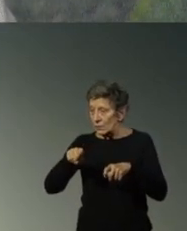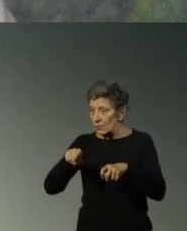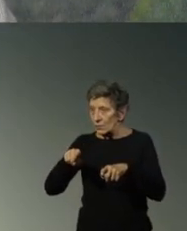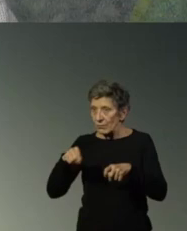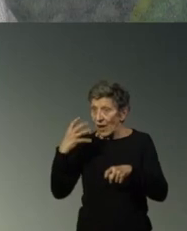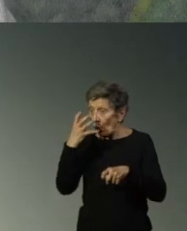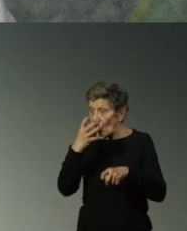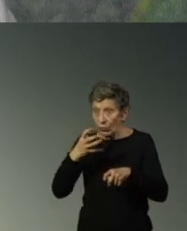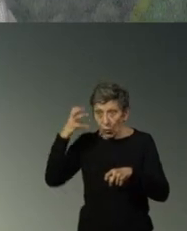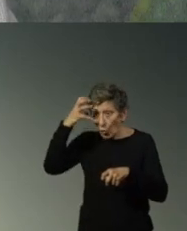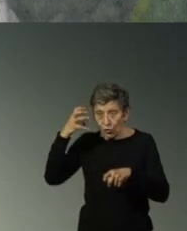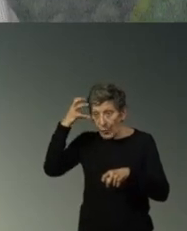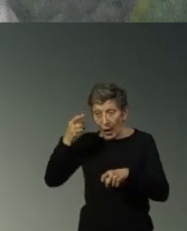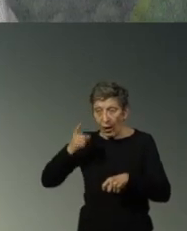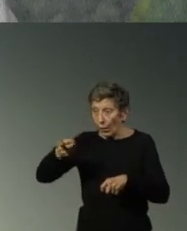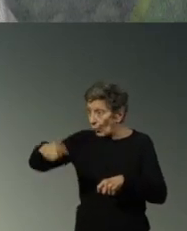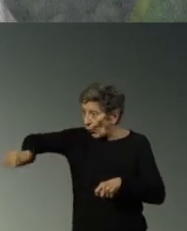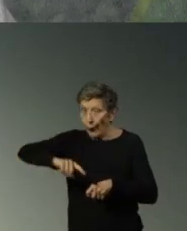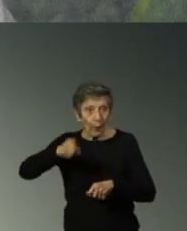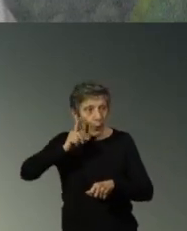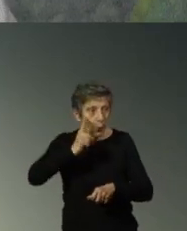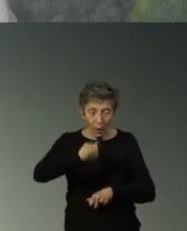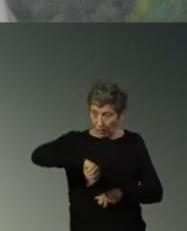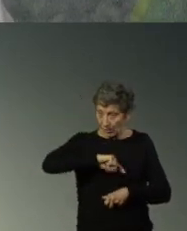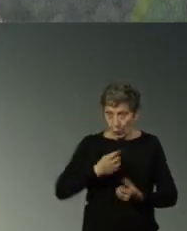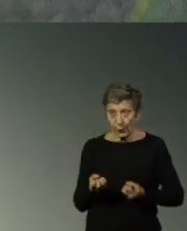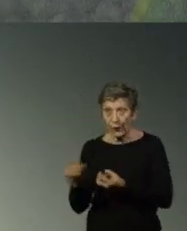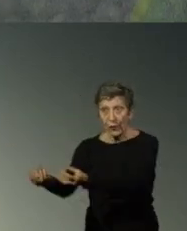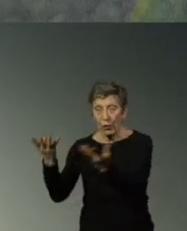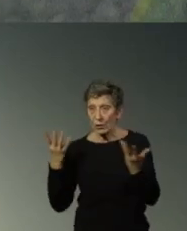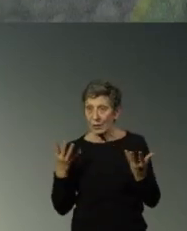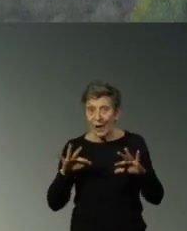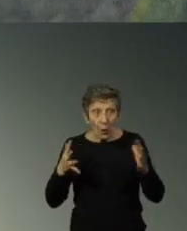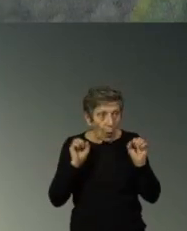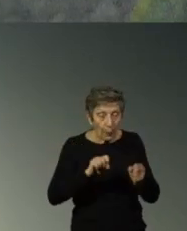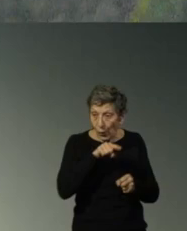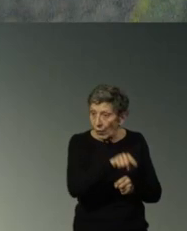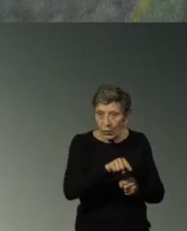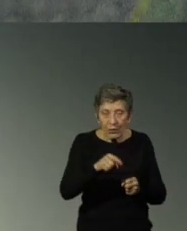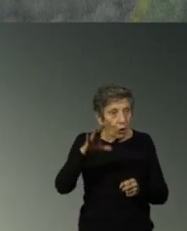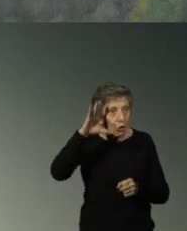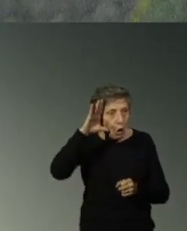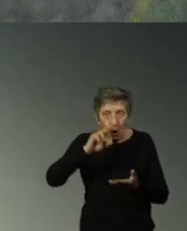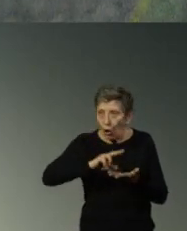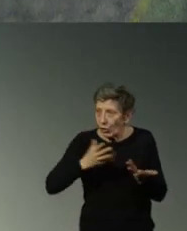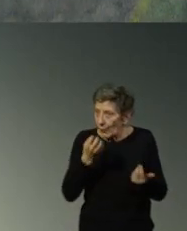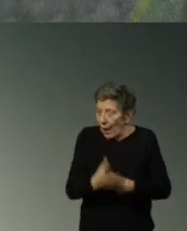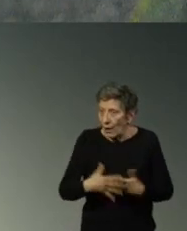parce qu'on a décidé de ça, parce qu'on a le moyen de faire de leur vie un cauchemar. Quand on est militant antispéciste, qu'on est